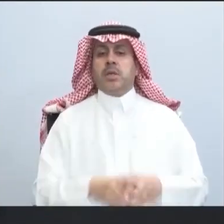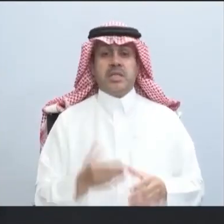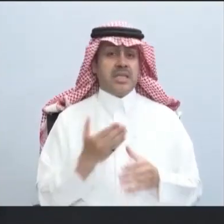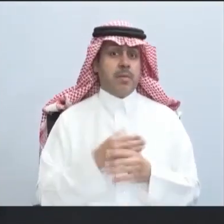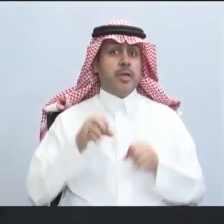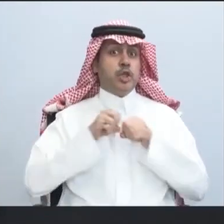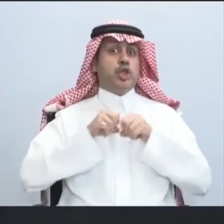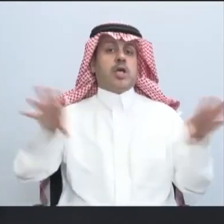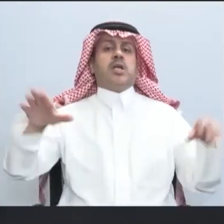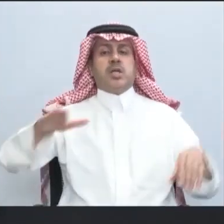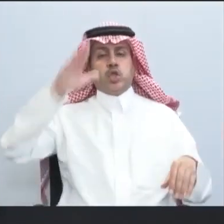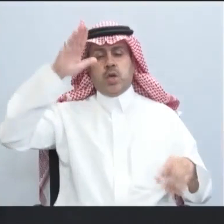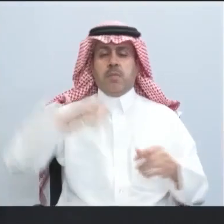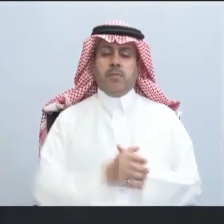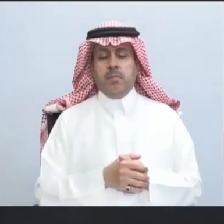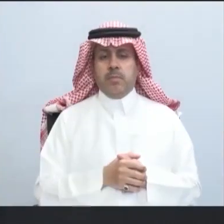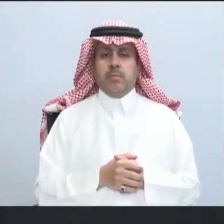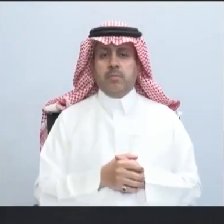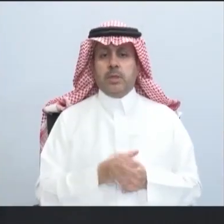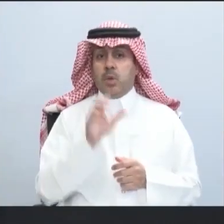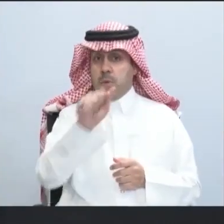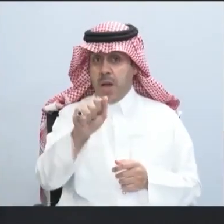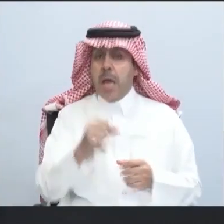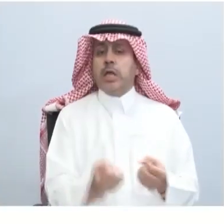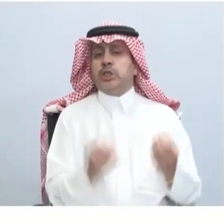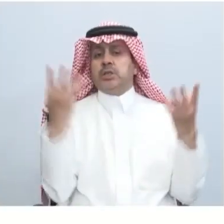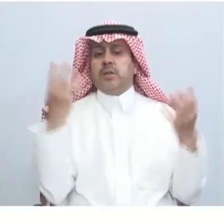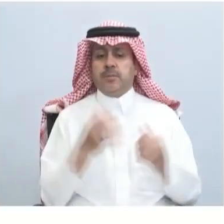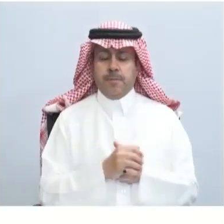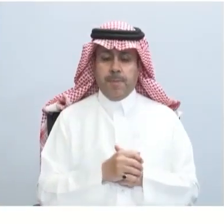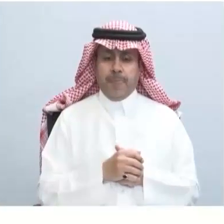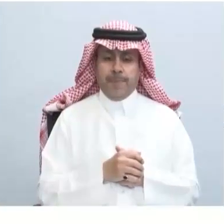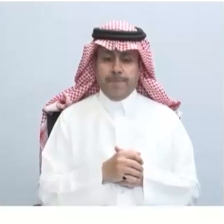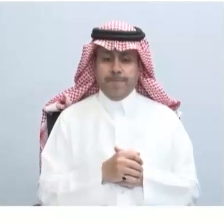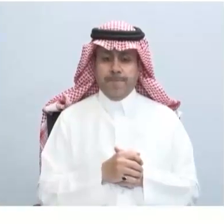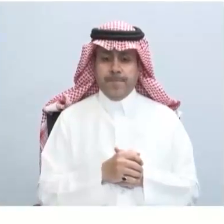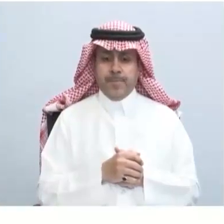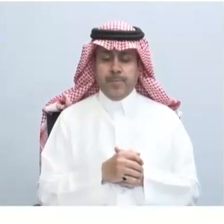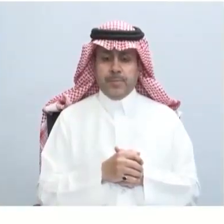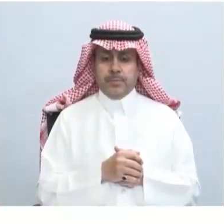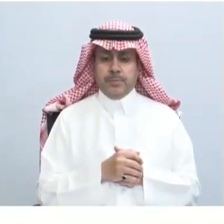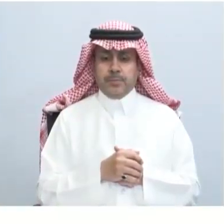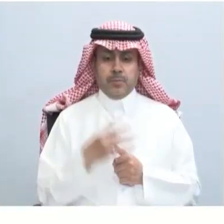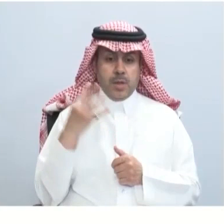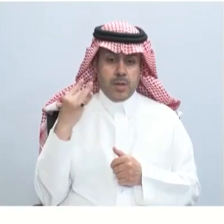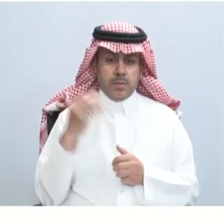السلام وتظهره لتكون من اهل الجنه كذلكم